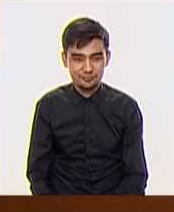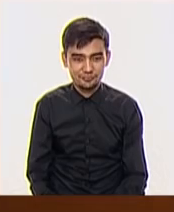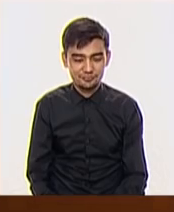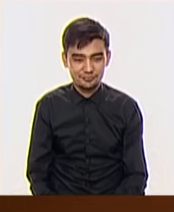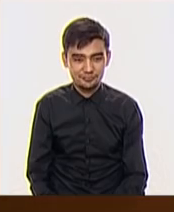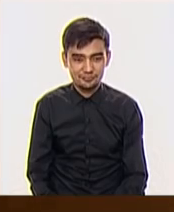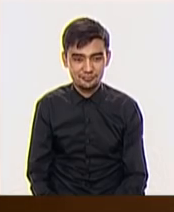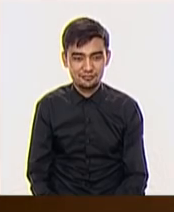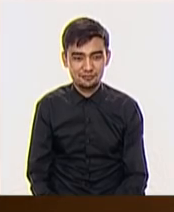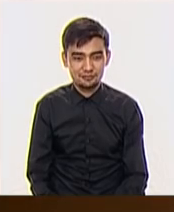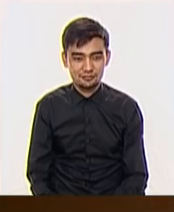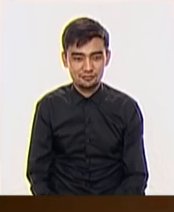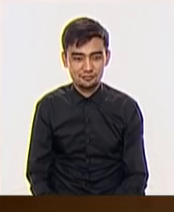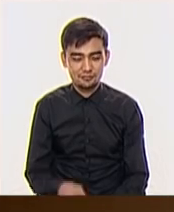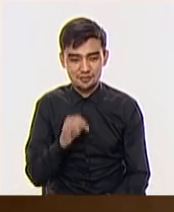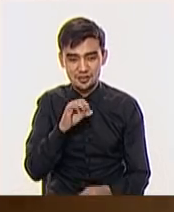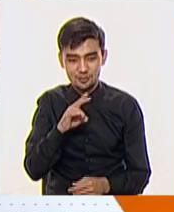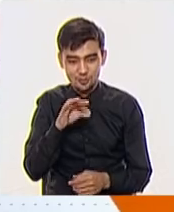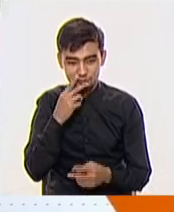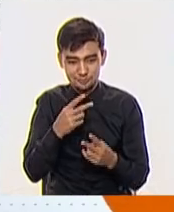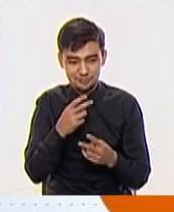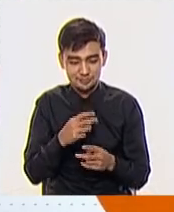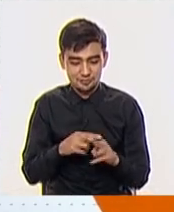Инстаграммен өлдің ба? Инстаграммен көріп бедің!